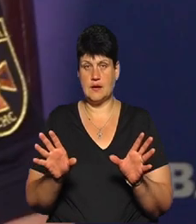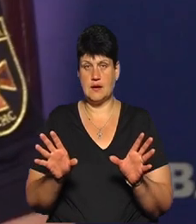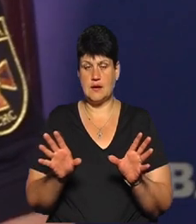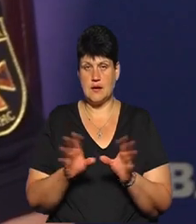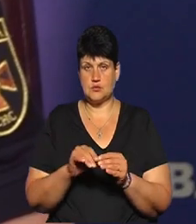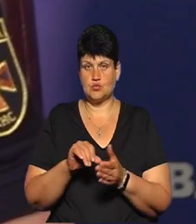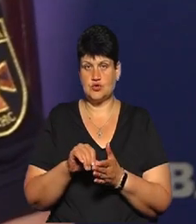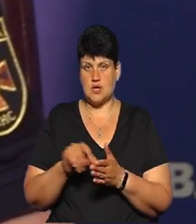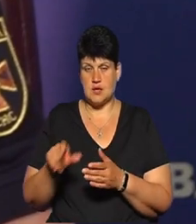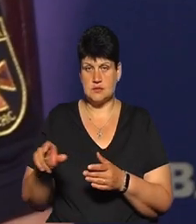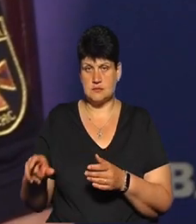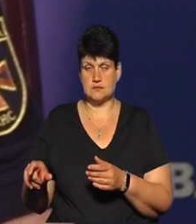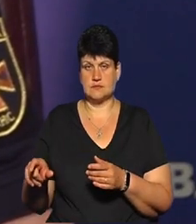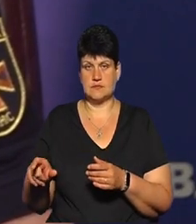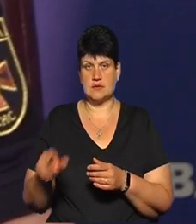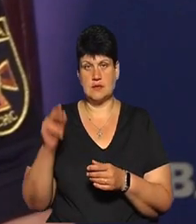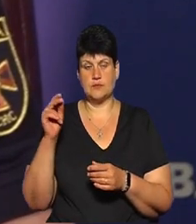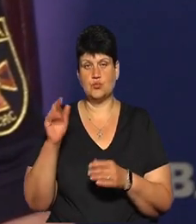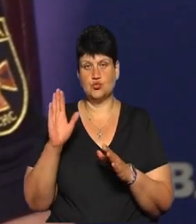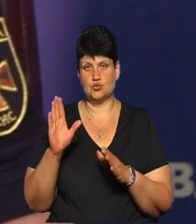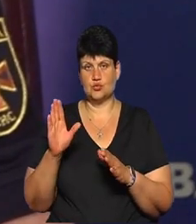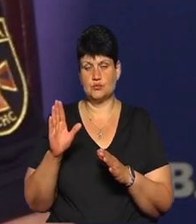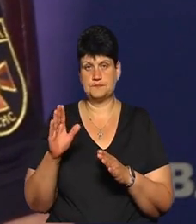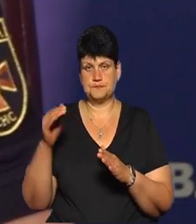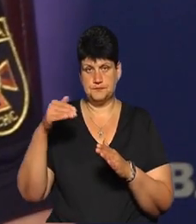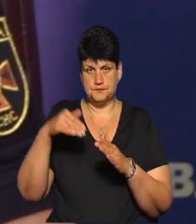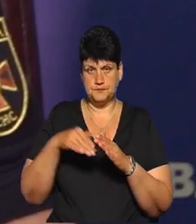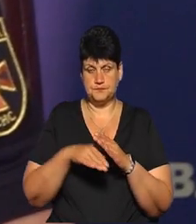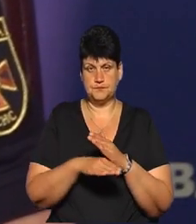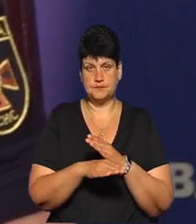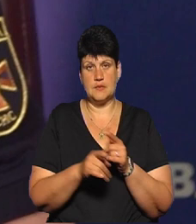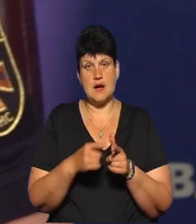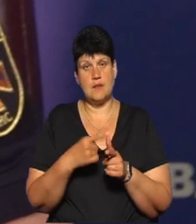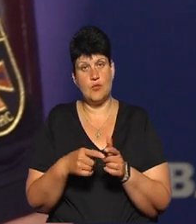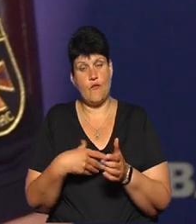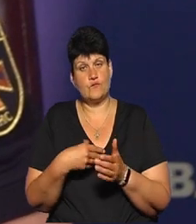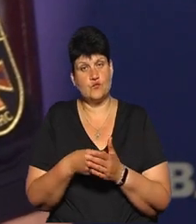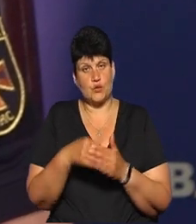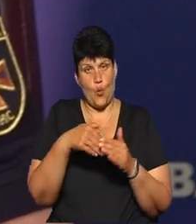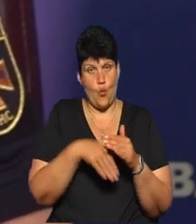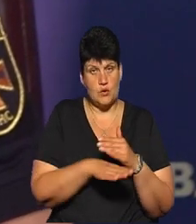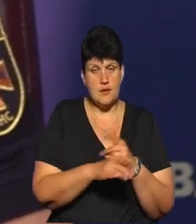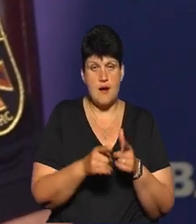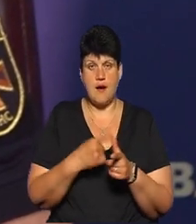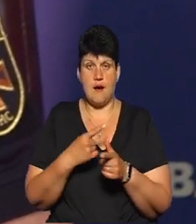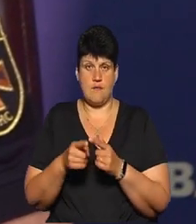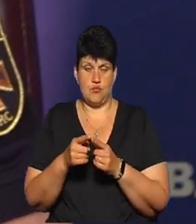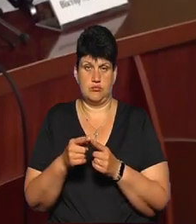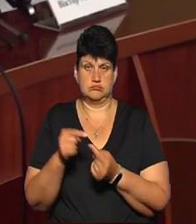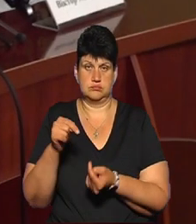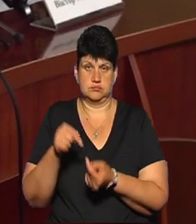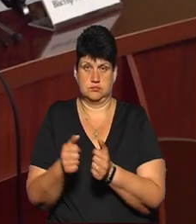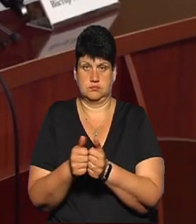з персоналом, навчальним персоналом будуть укриватися або в своїх укриттях, або в пристосованих визначених